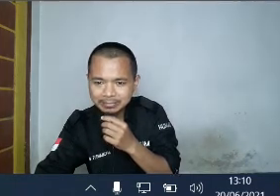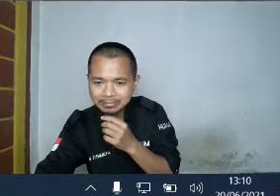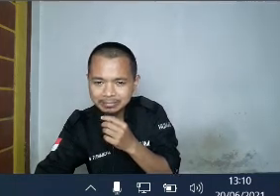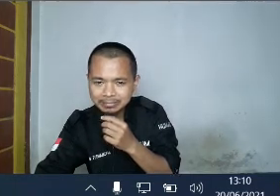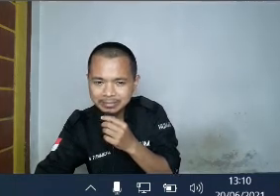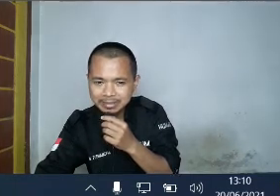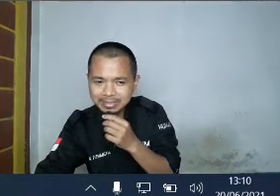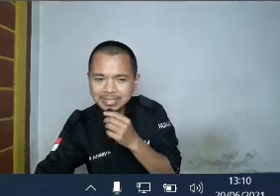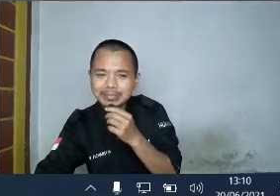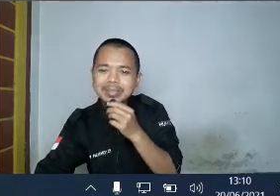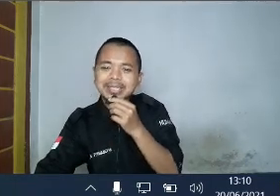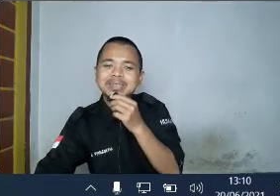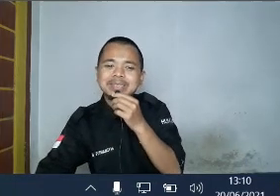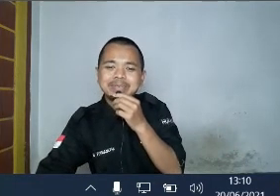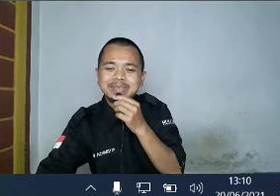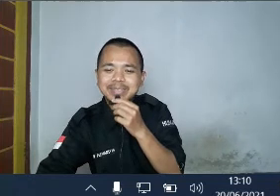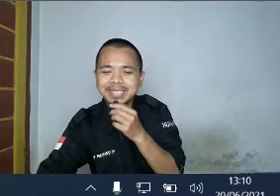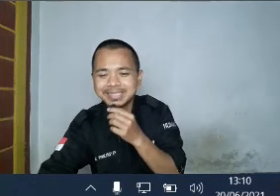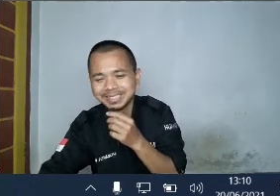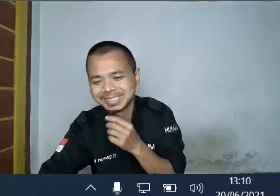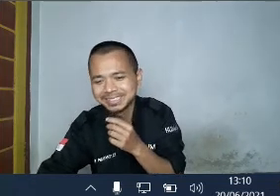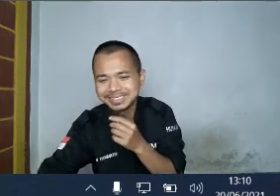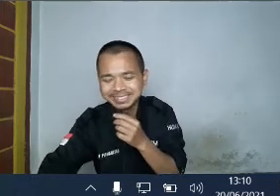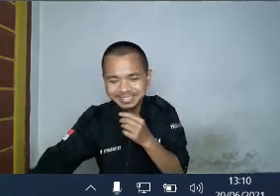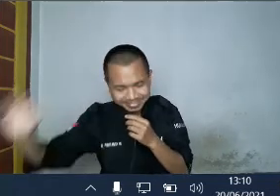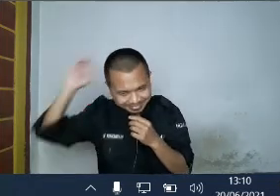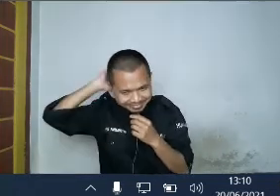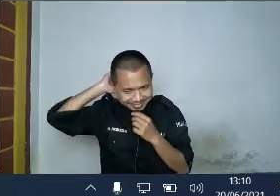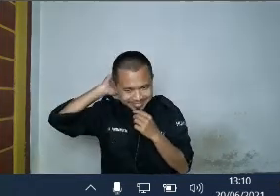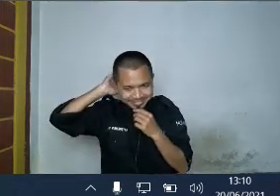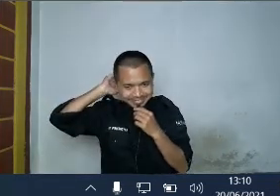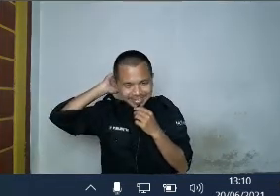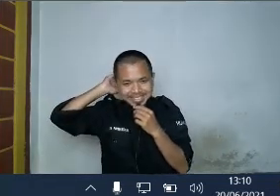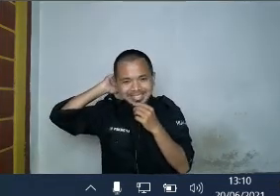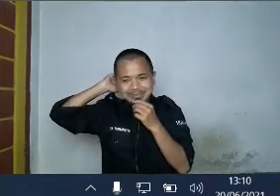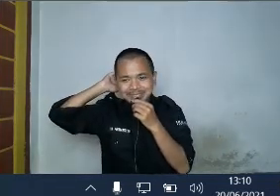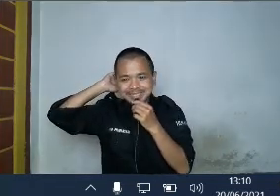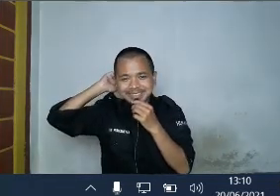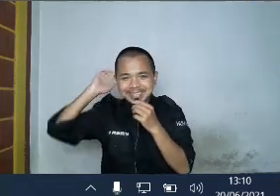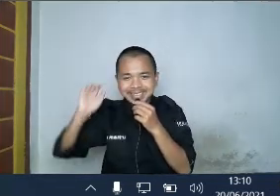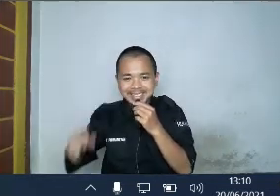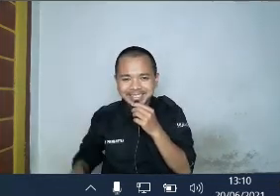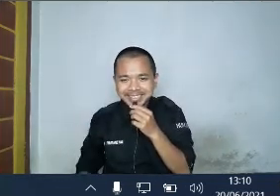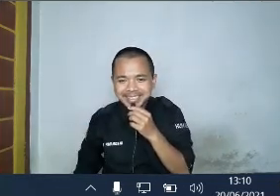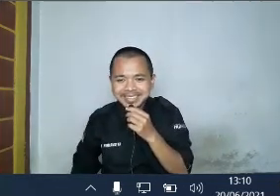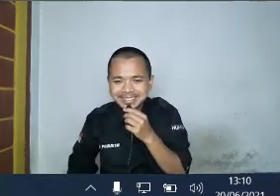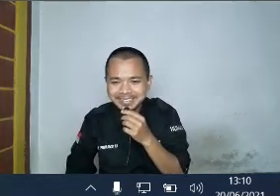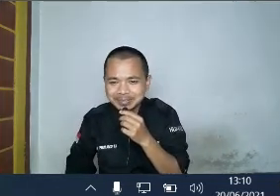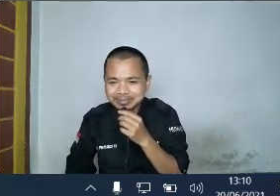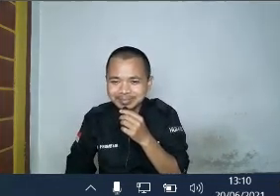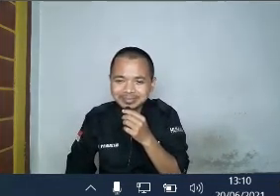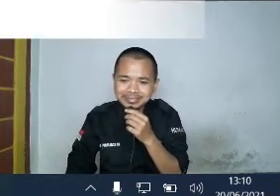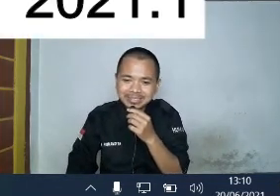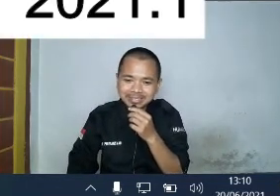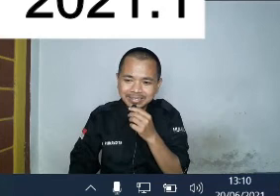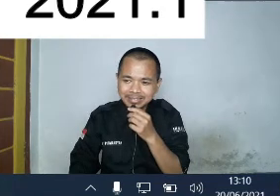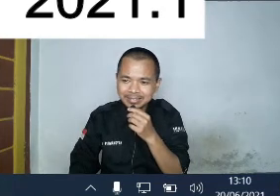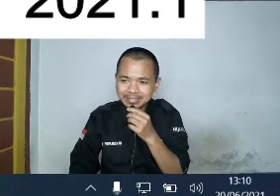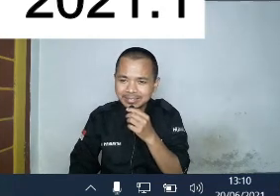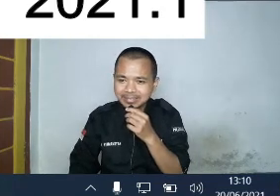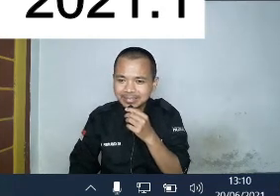Hai sesimple itu teman-teman he ye simpel itu ya ternyata ya